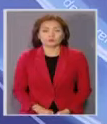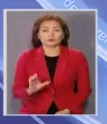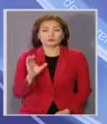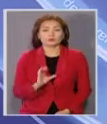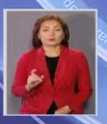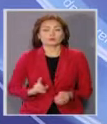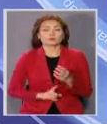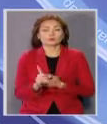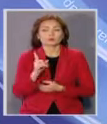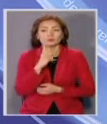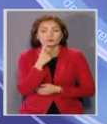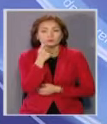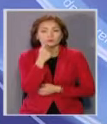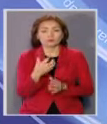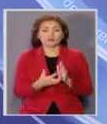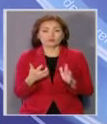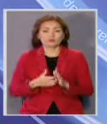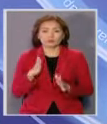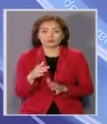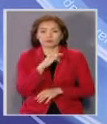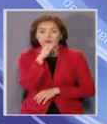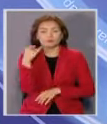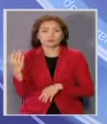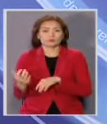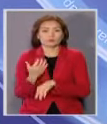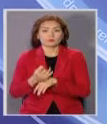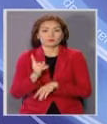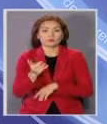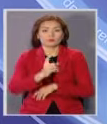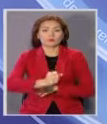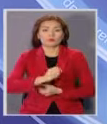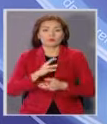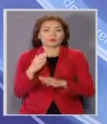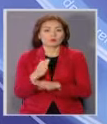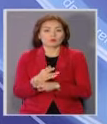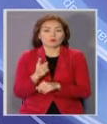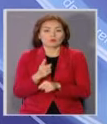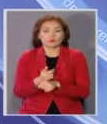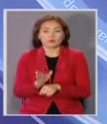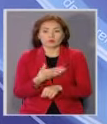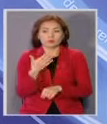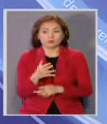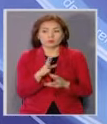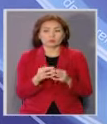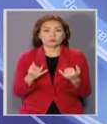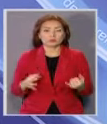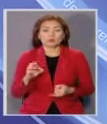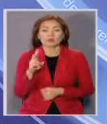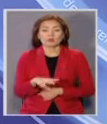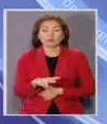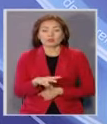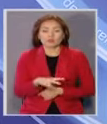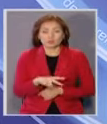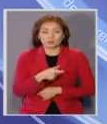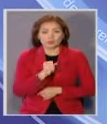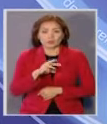42 айынан бастап қант тапшылығы азаяды. Өйткені Ресейден тасымалданатын бірқатар тауарларға шектеулер алынып тасталмақ. Бұл туралы Атырау облыстық